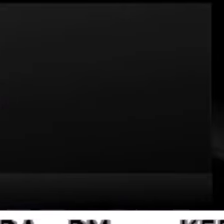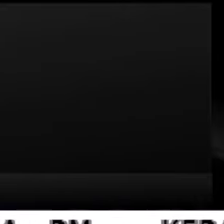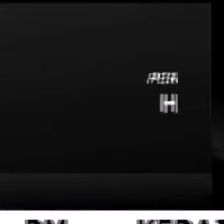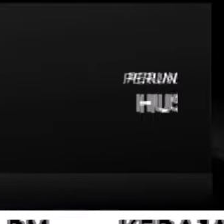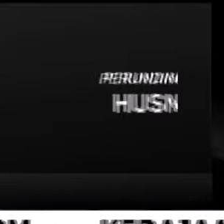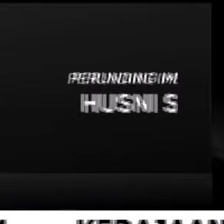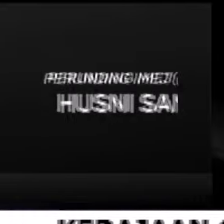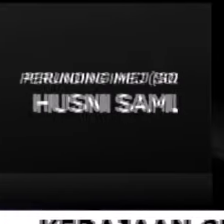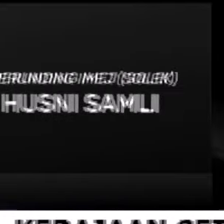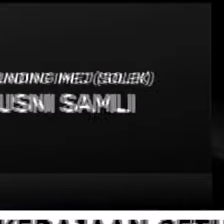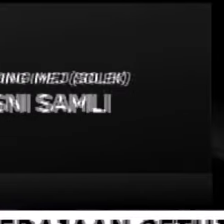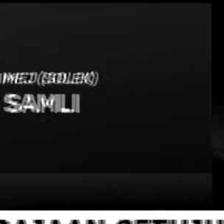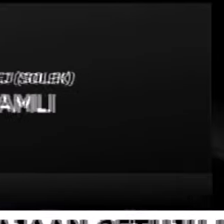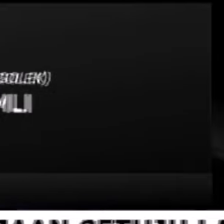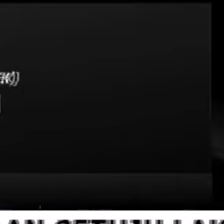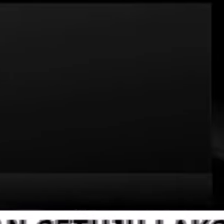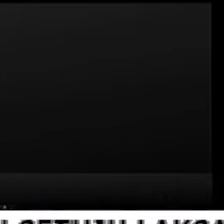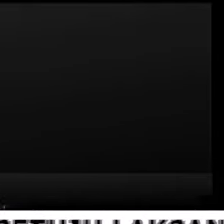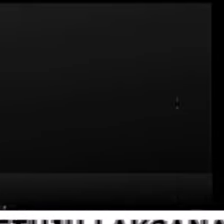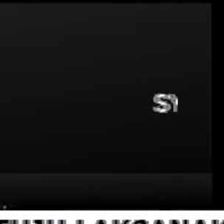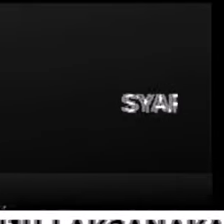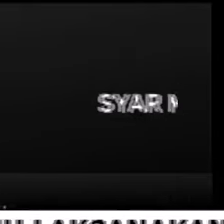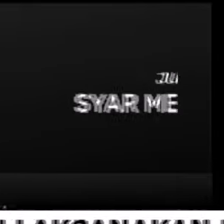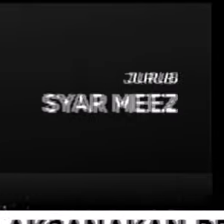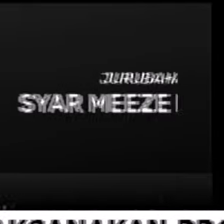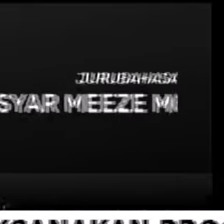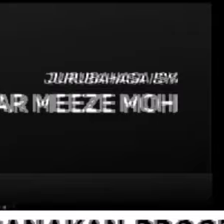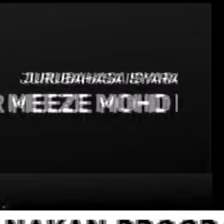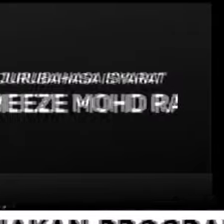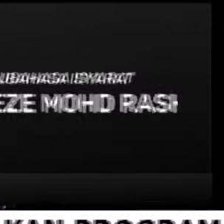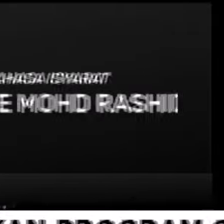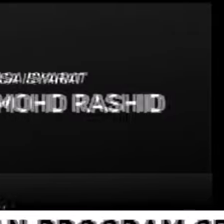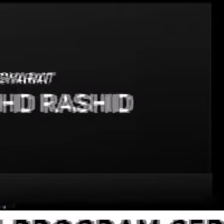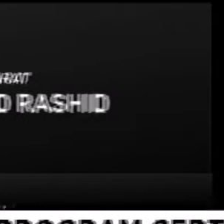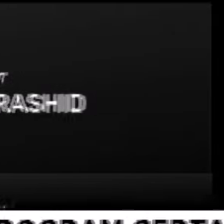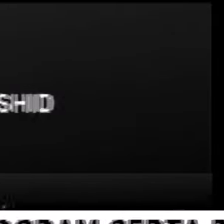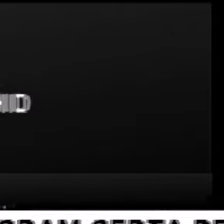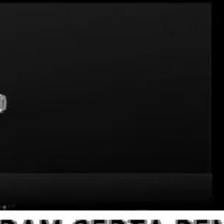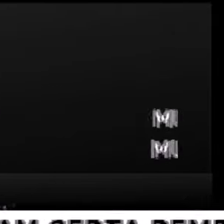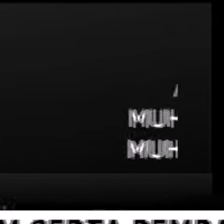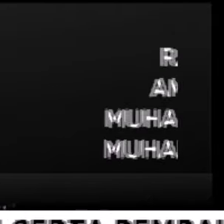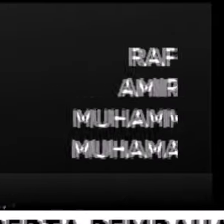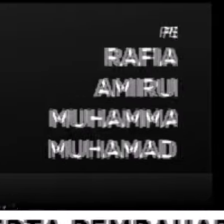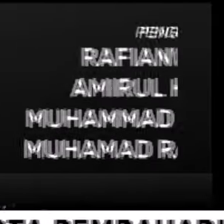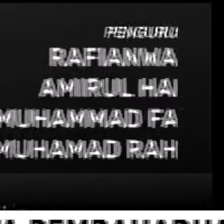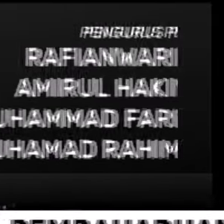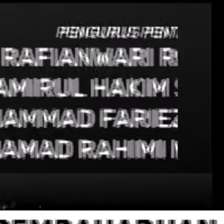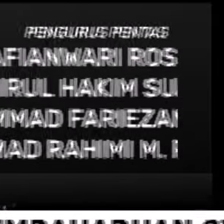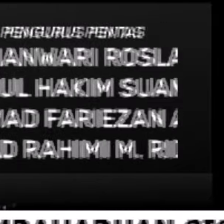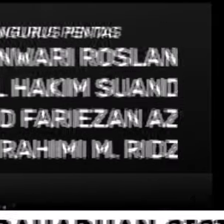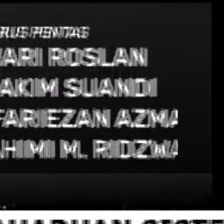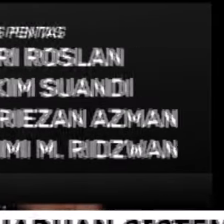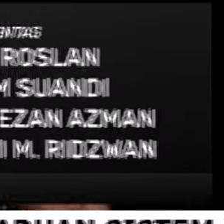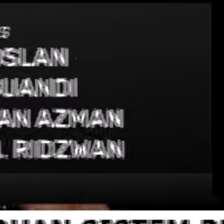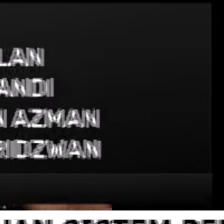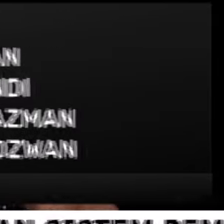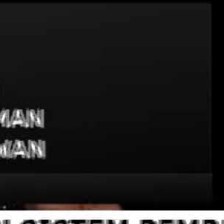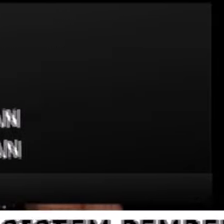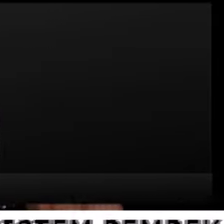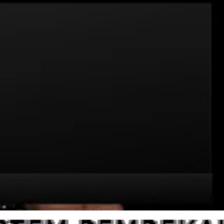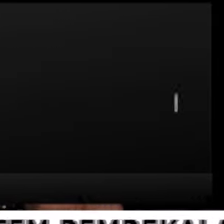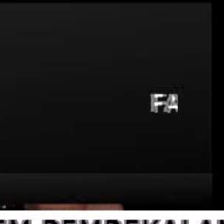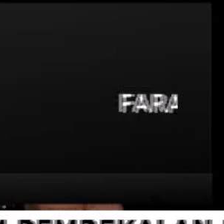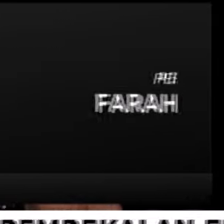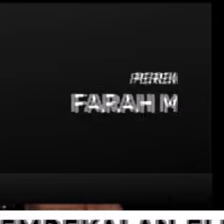Senate Datuk bersama kami permadani dengan Seiya total lagi banyak lagi yang kita ingin bicarakan dalam kesempatan dirawat dan cuma kasih pada semua penonton kita jumpa lagi